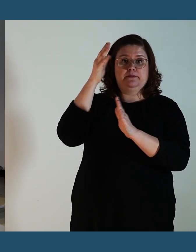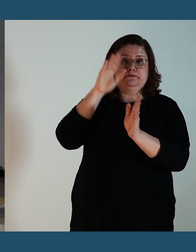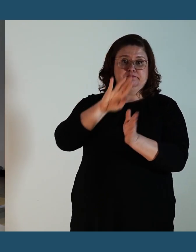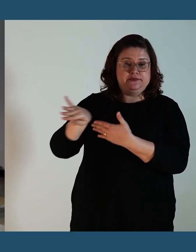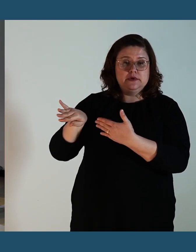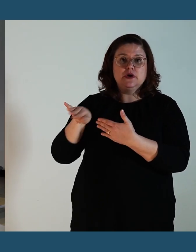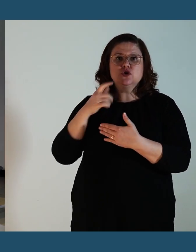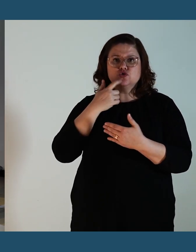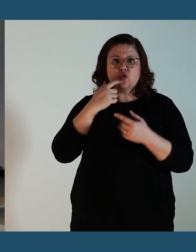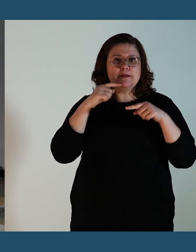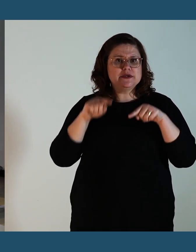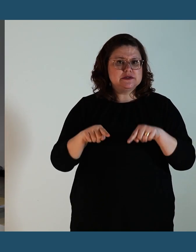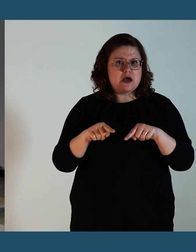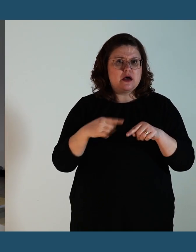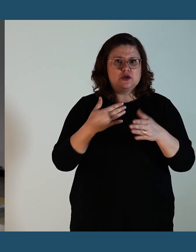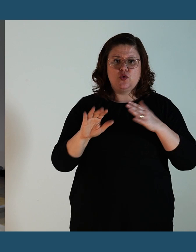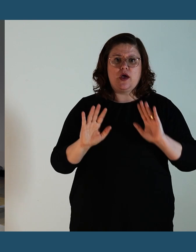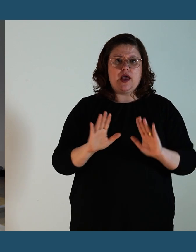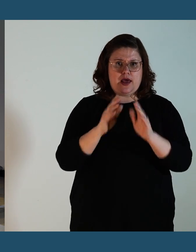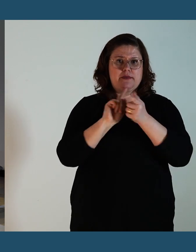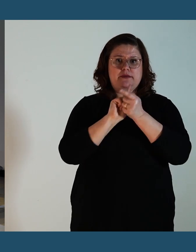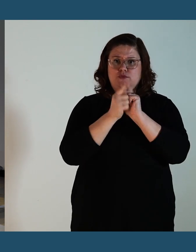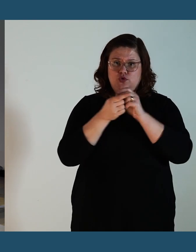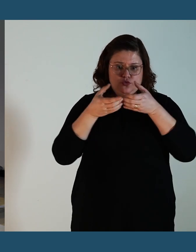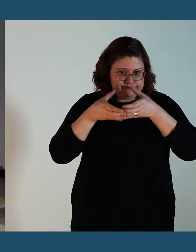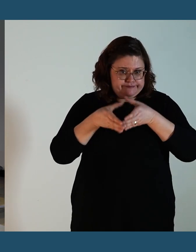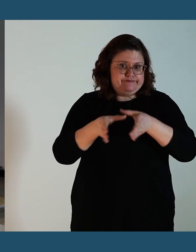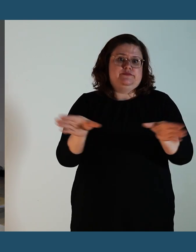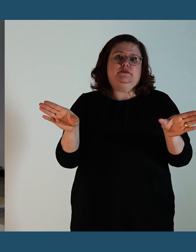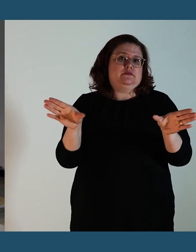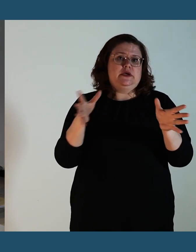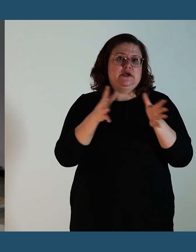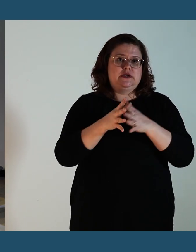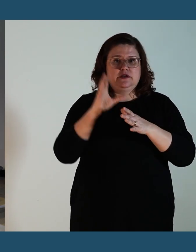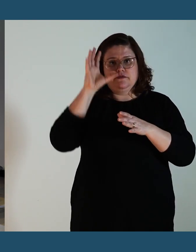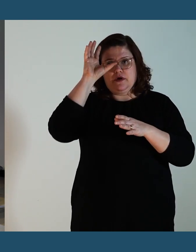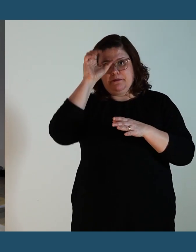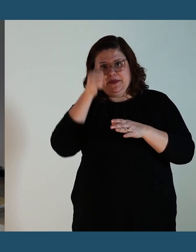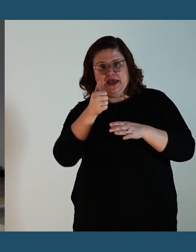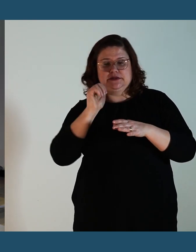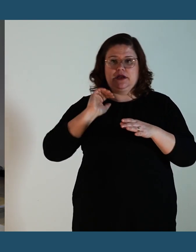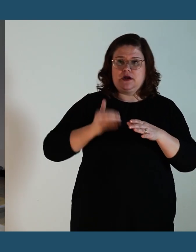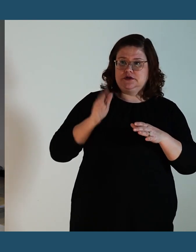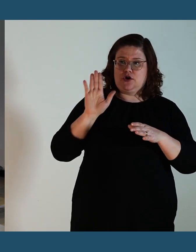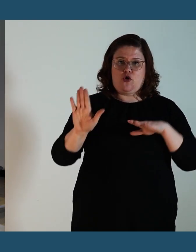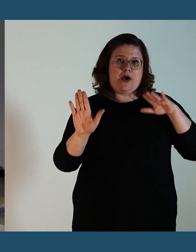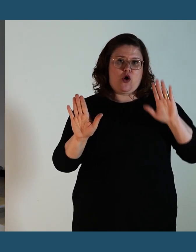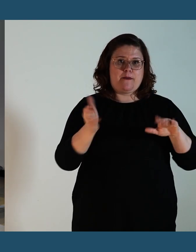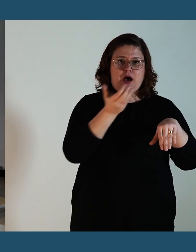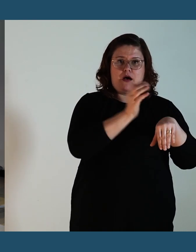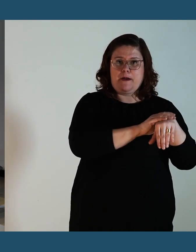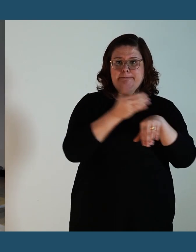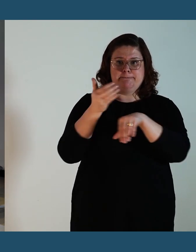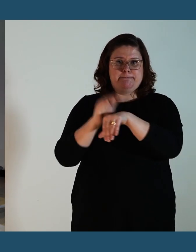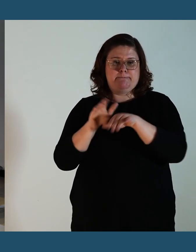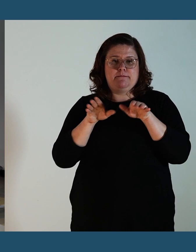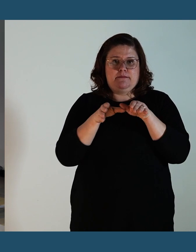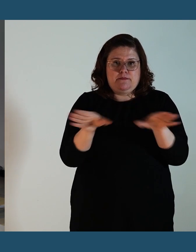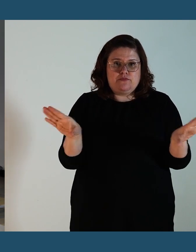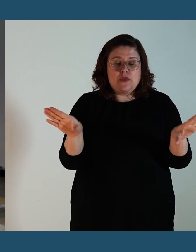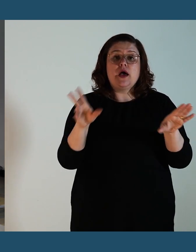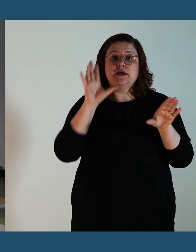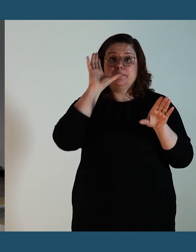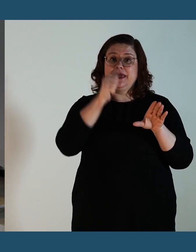on poikkeukselliseen eriytynyt työelämä. Eli sekä, että on niin kuin naisten ja miesten aloja tosi vahvasti, mutta myös se, että miehet